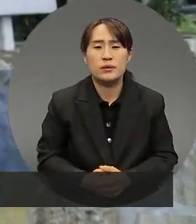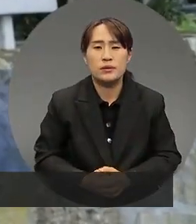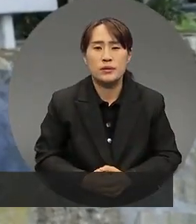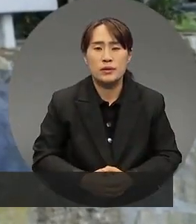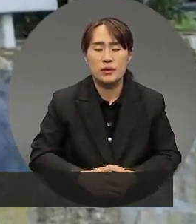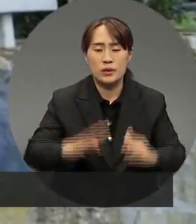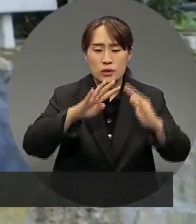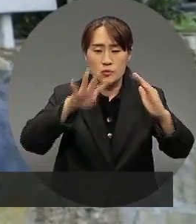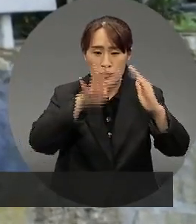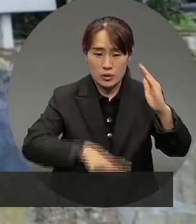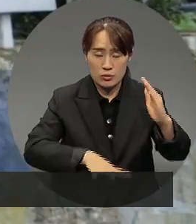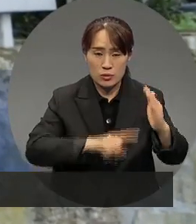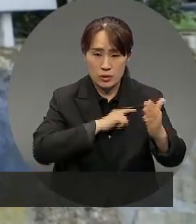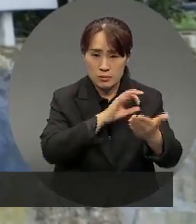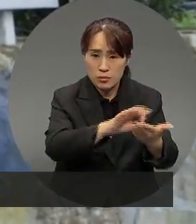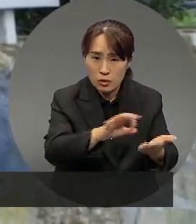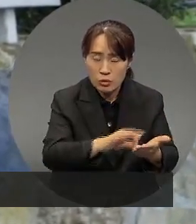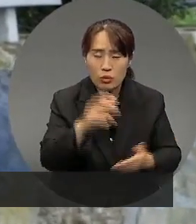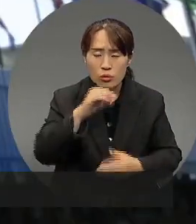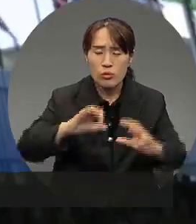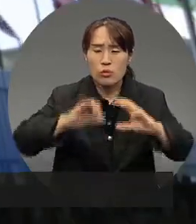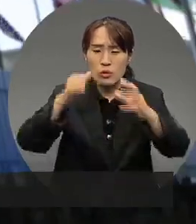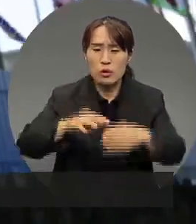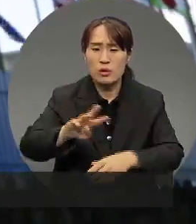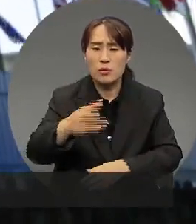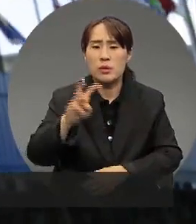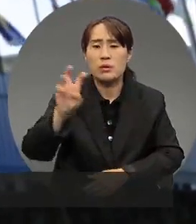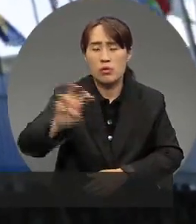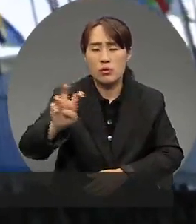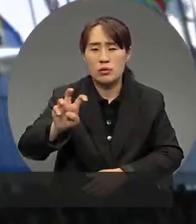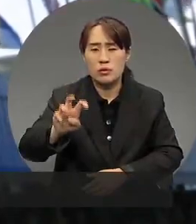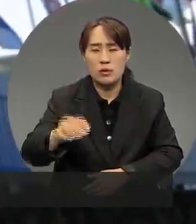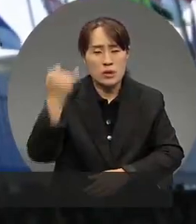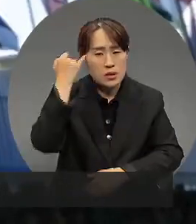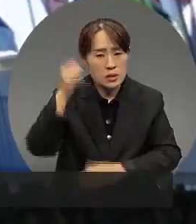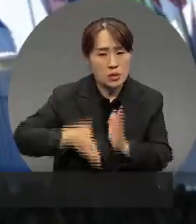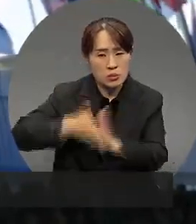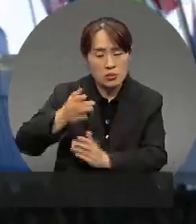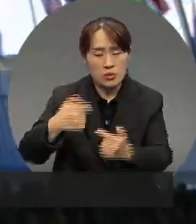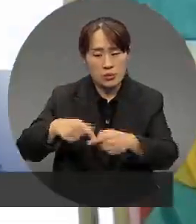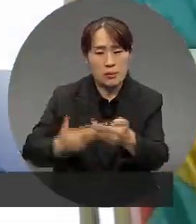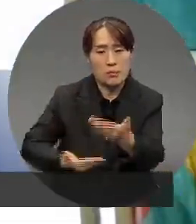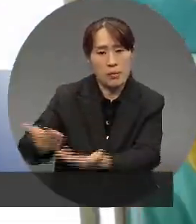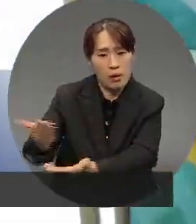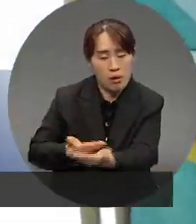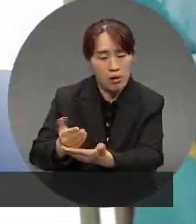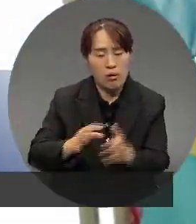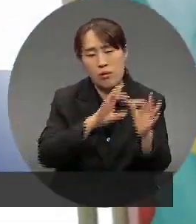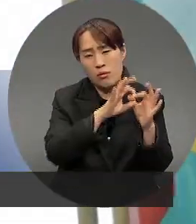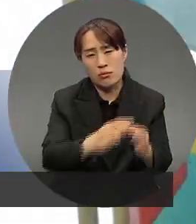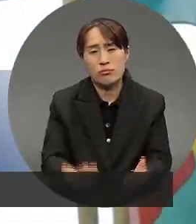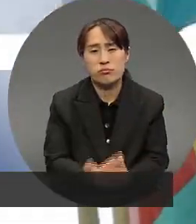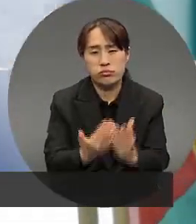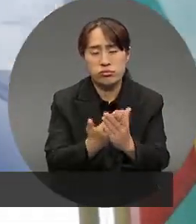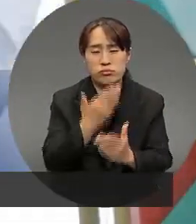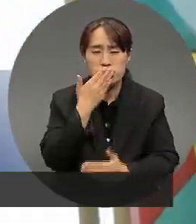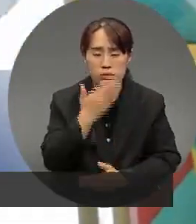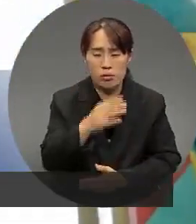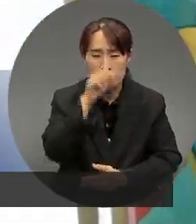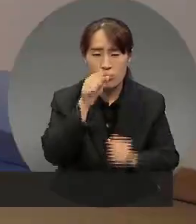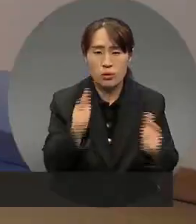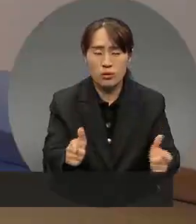유네스코 로고를 사용하고 전세계 3개 창의 도시들과 교류하며 지속가능한 발전을 꾀할 수